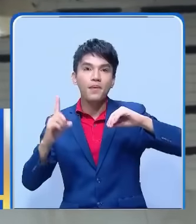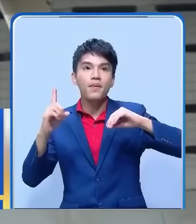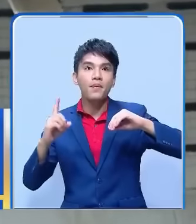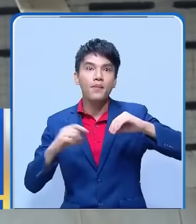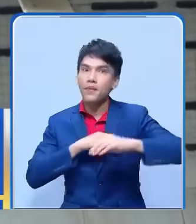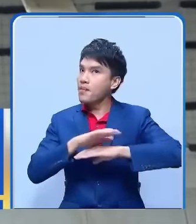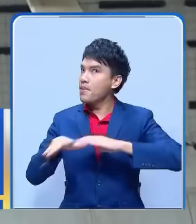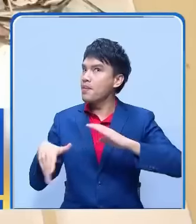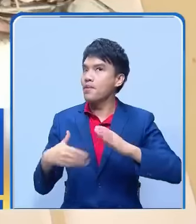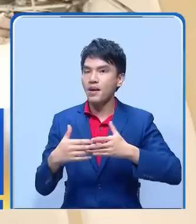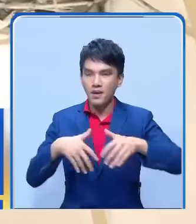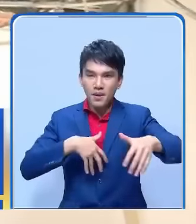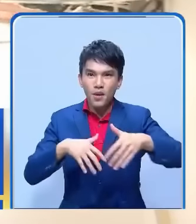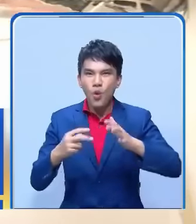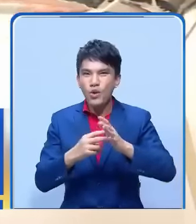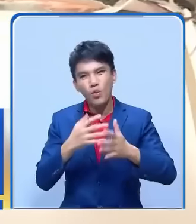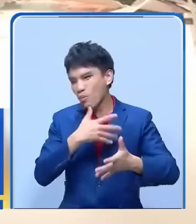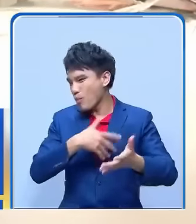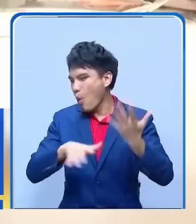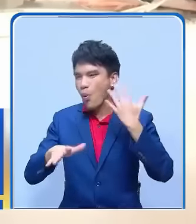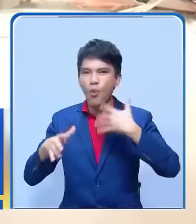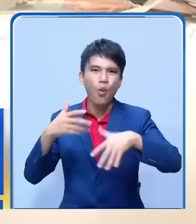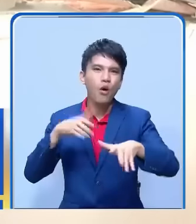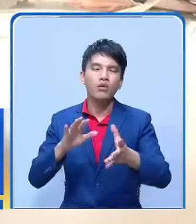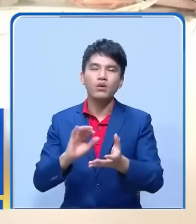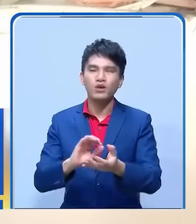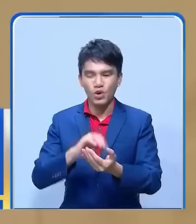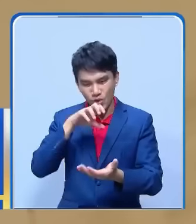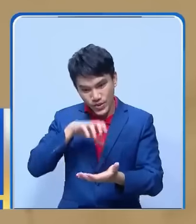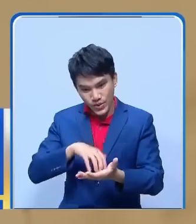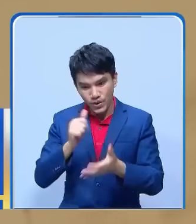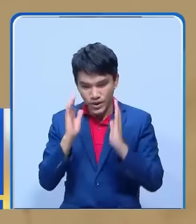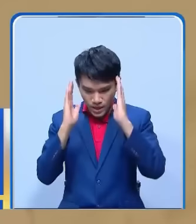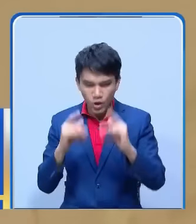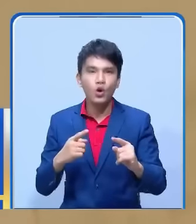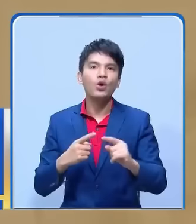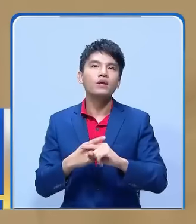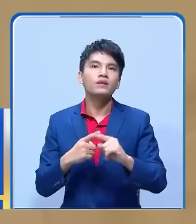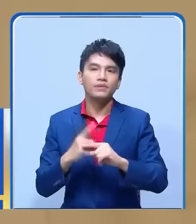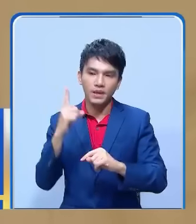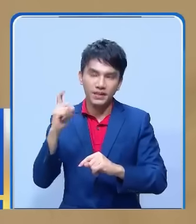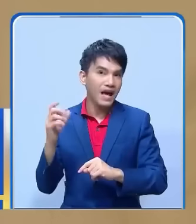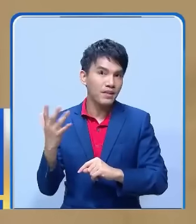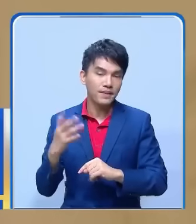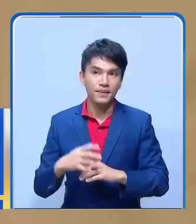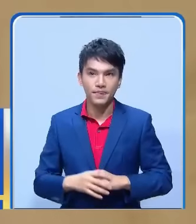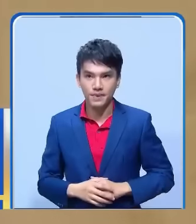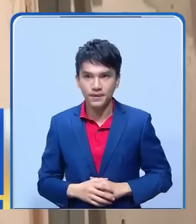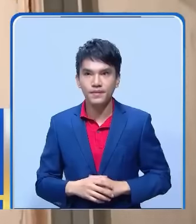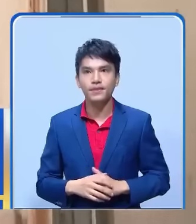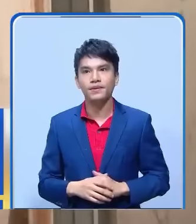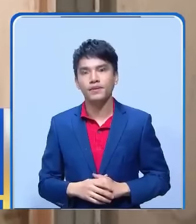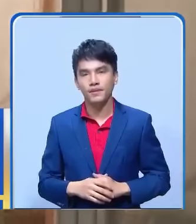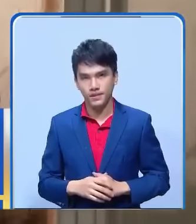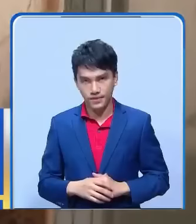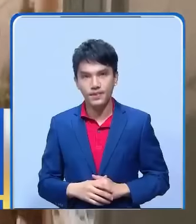มดประชาชนวิ่งหนีตายออกจากบ้านเลยค่ะเพราะดีไม่มีใครได้รับบาดเจ็บหรือเสียชีวิตนะคะหลังเกิดเหตุเจ้าหน้